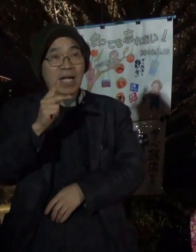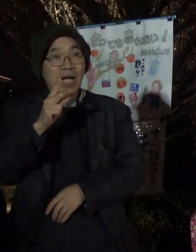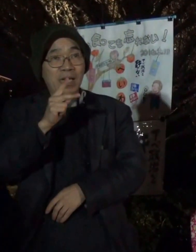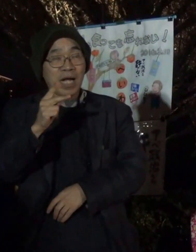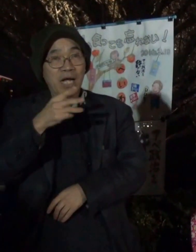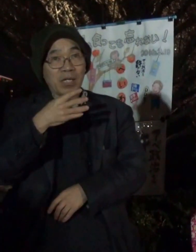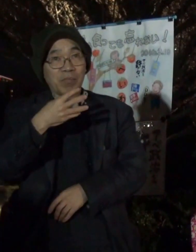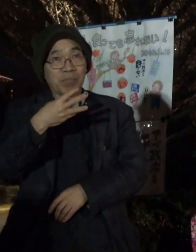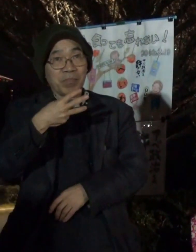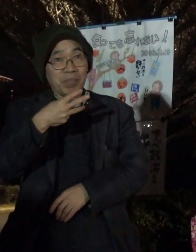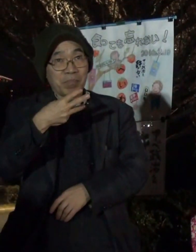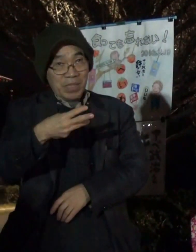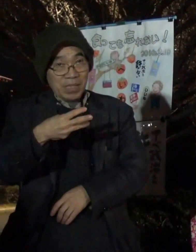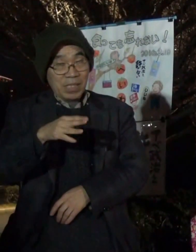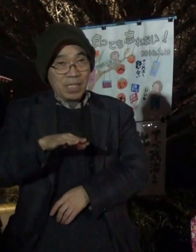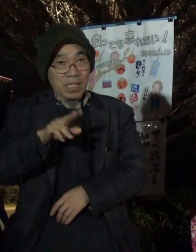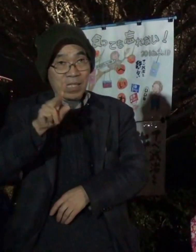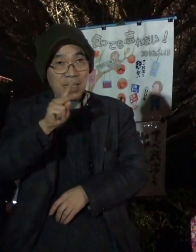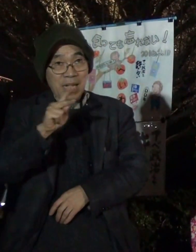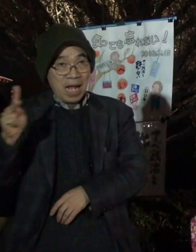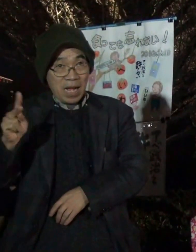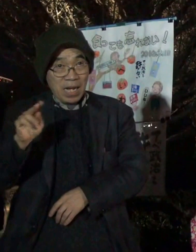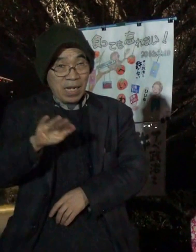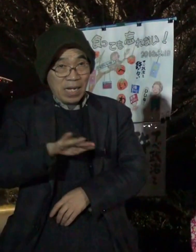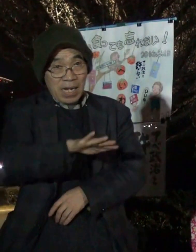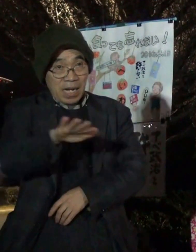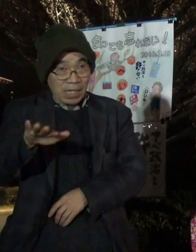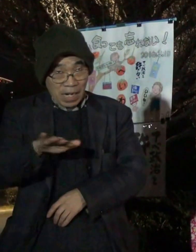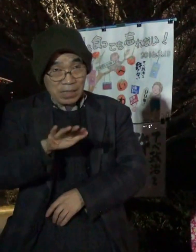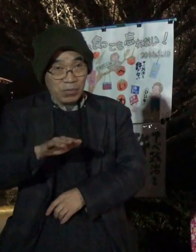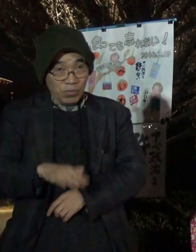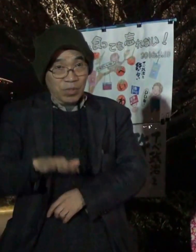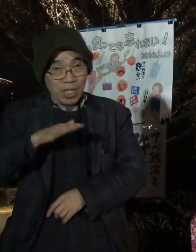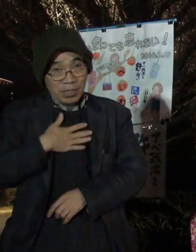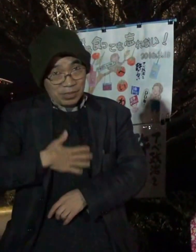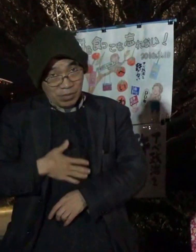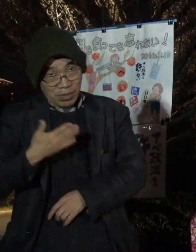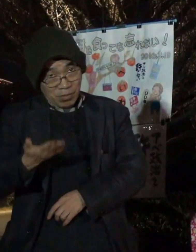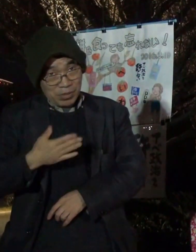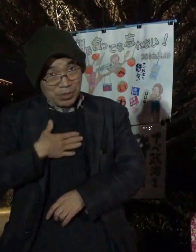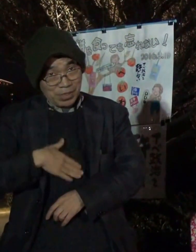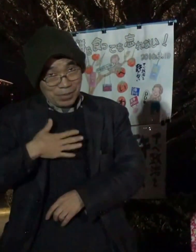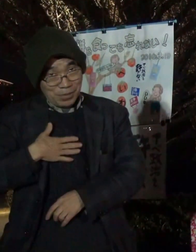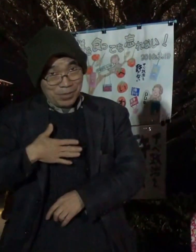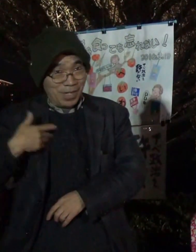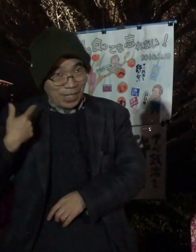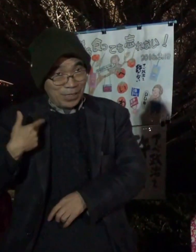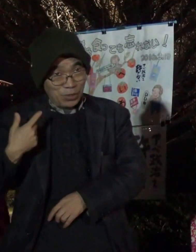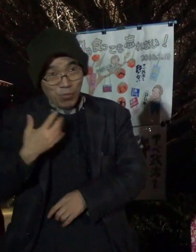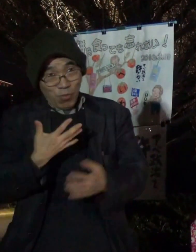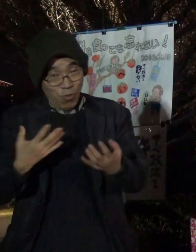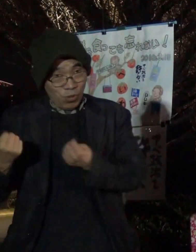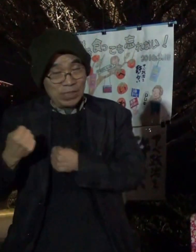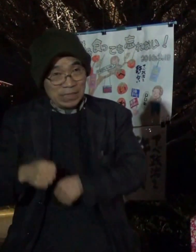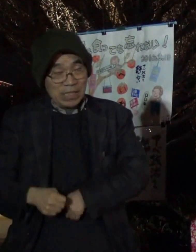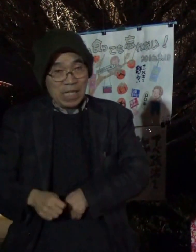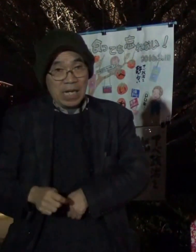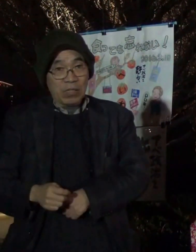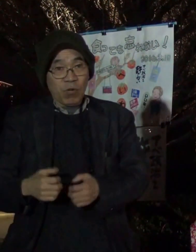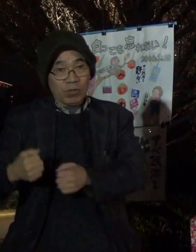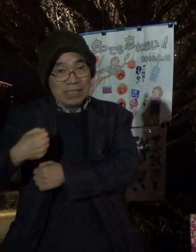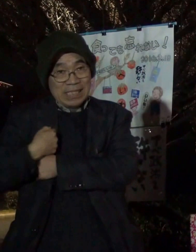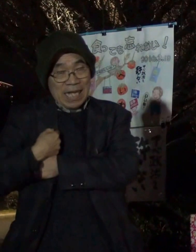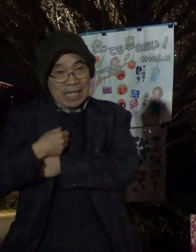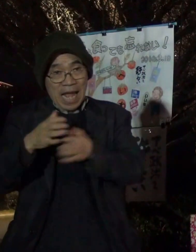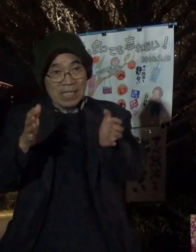というご存知の方はご存知ですけど、ご存知でない方は全くわからない、あの自衛隊の実